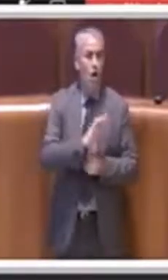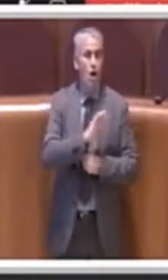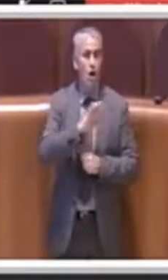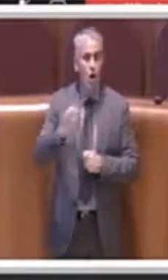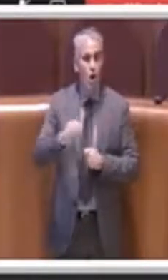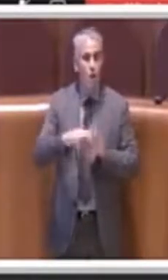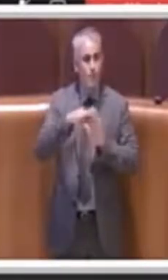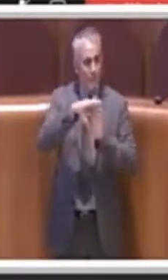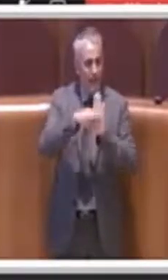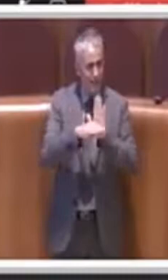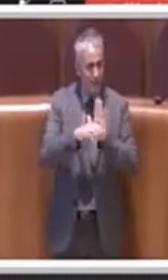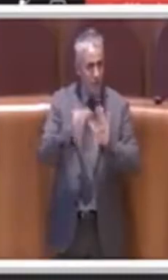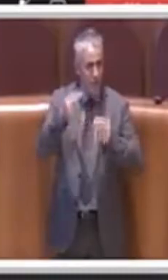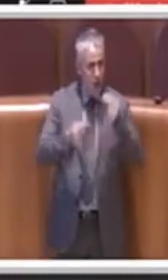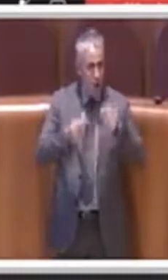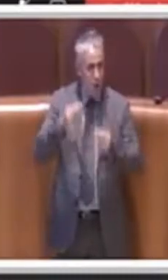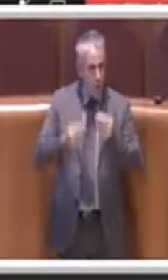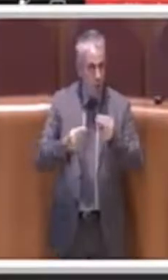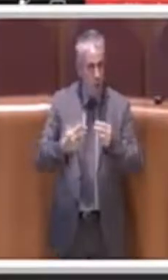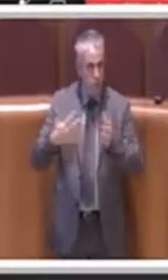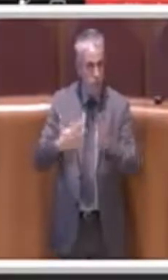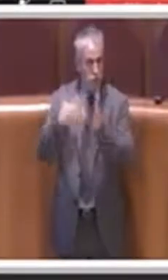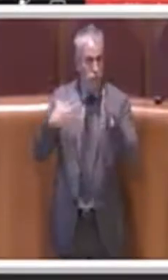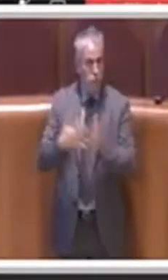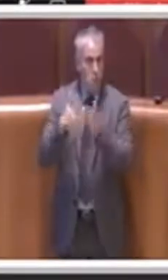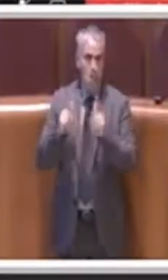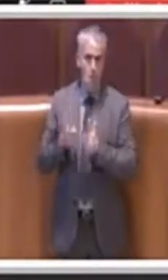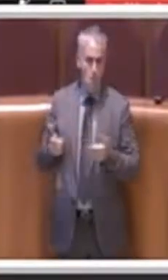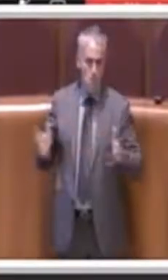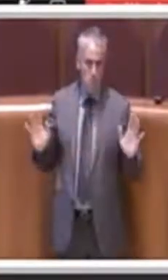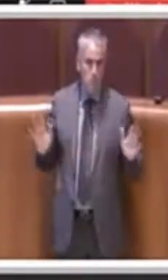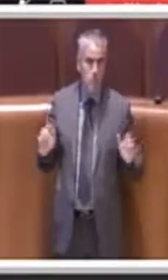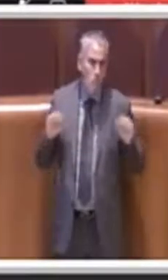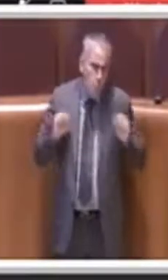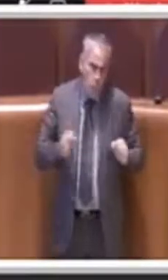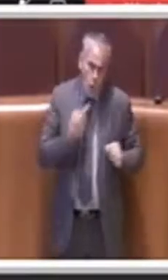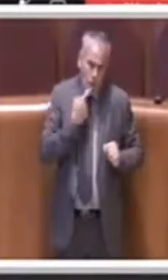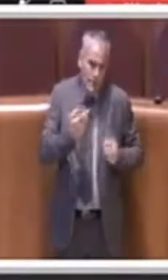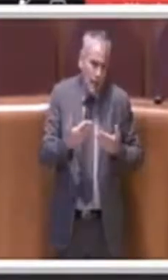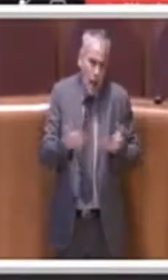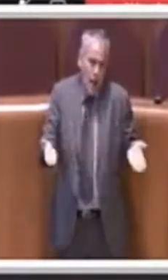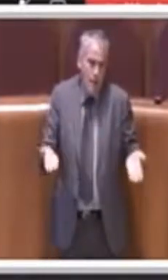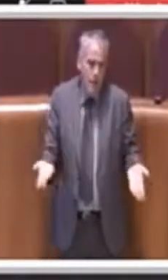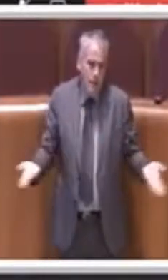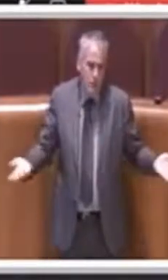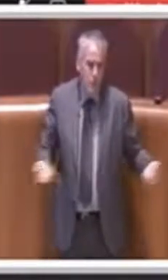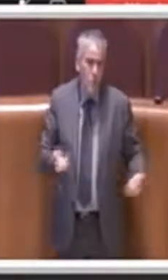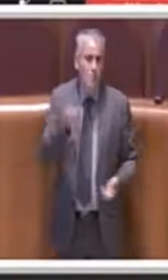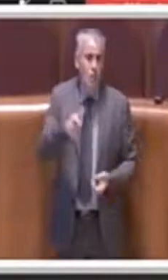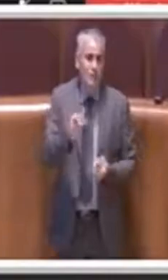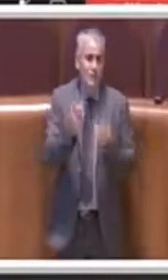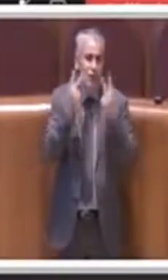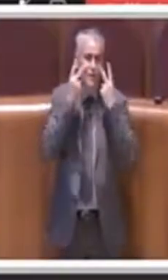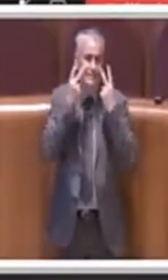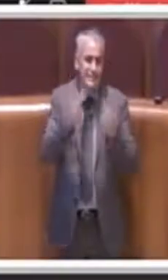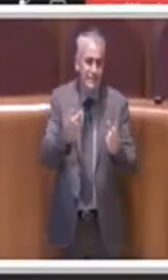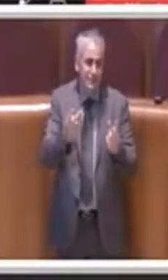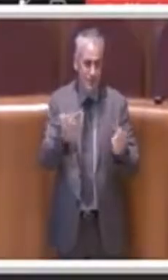della programmazione economica. E questo dal punto di vista politico lo possiamo dire perché è evidente che rispetto